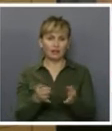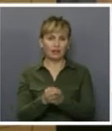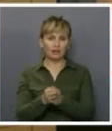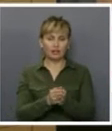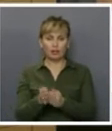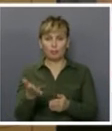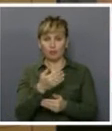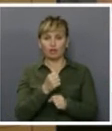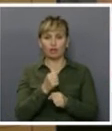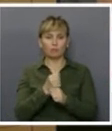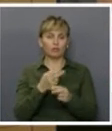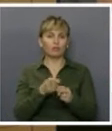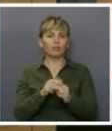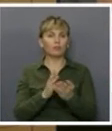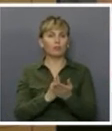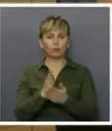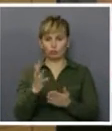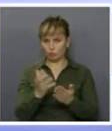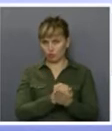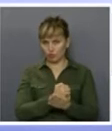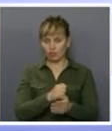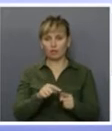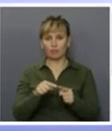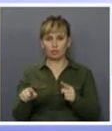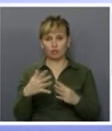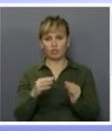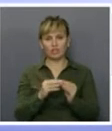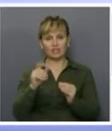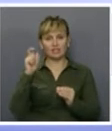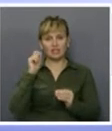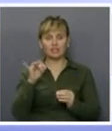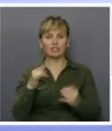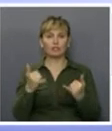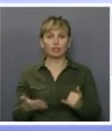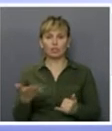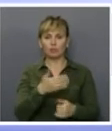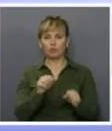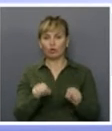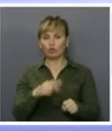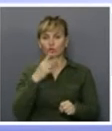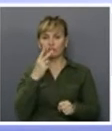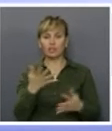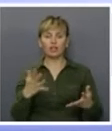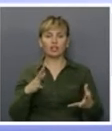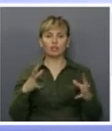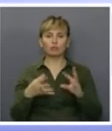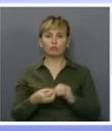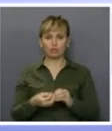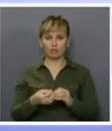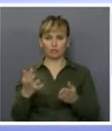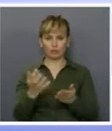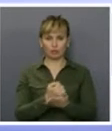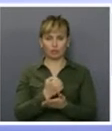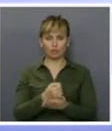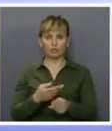работаем в этом направлении довольно успешно вот уже на протяжении 10 лет. И сегодня мы уже можем видеть, какие результаты приводят к этому.